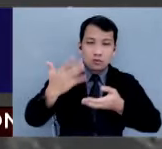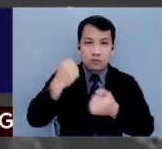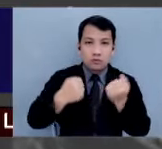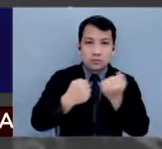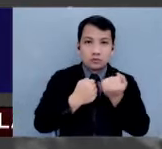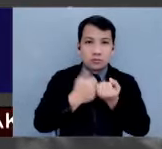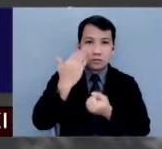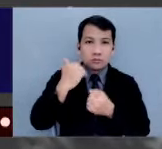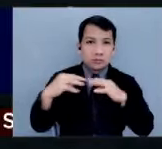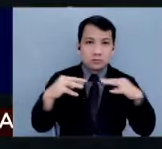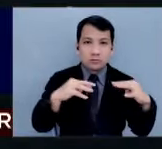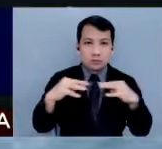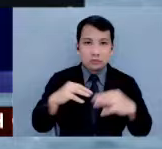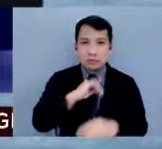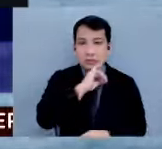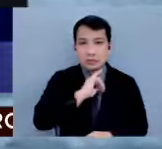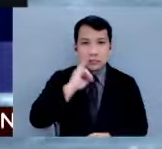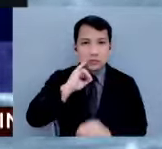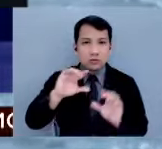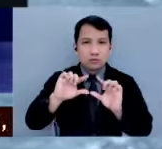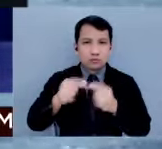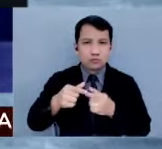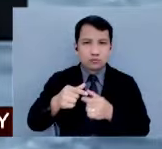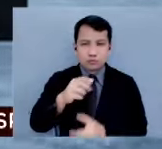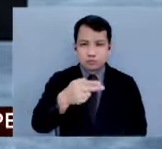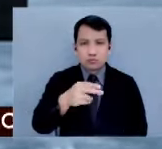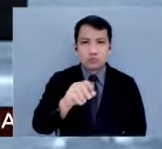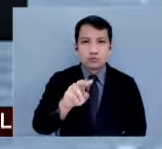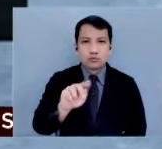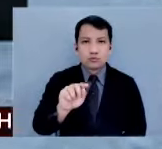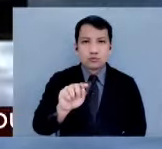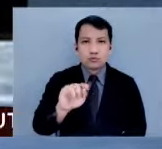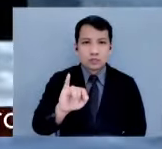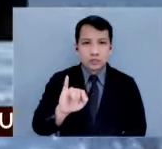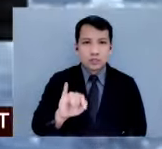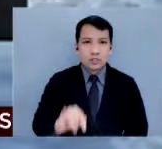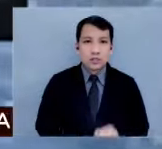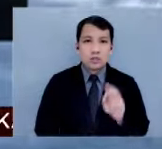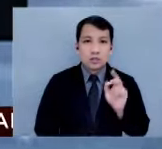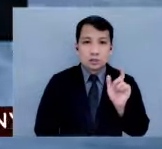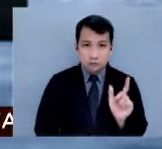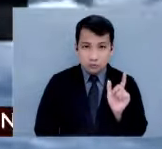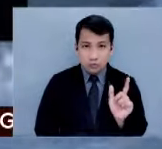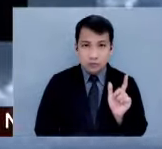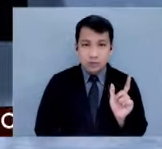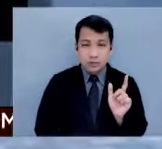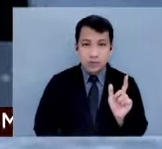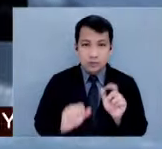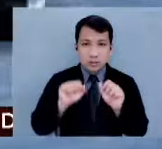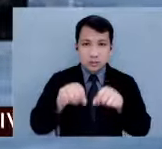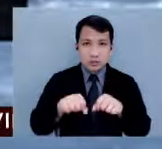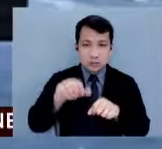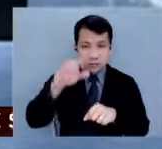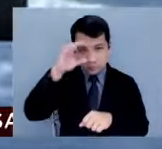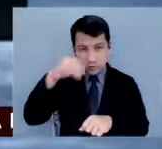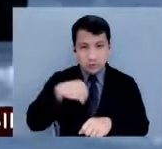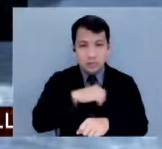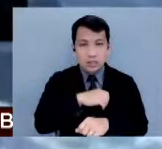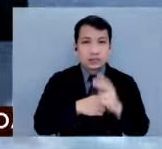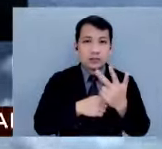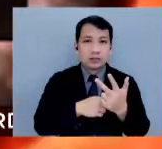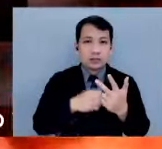kontra Israel. Ayon sa ating Department of Foreign Affairs, 20 seafarers ang sakay ng barko. Tatlo ang namatay sa missile attack ng